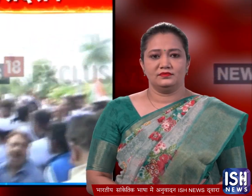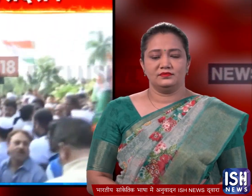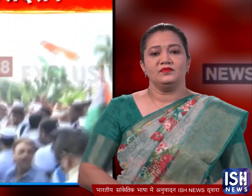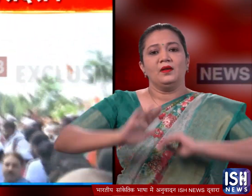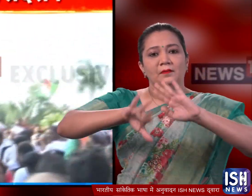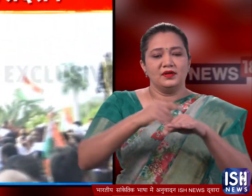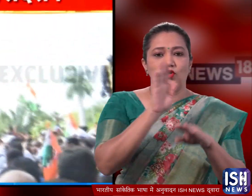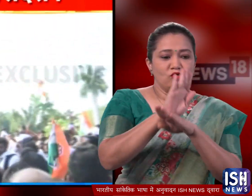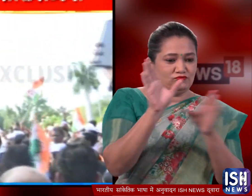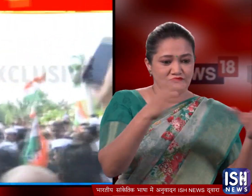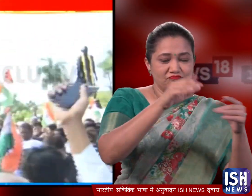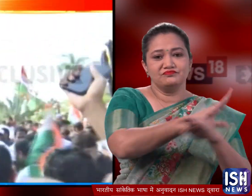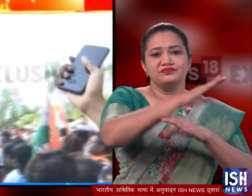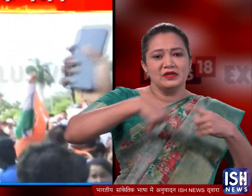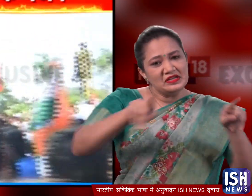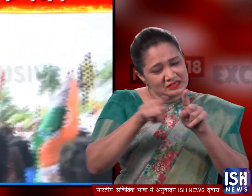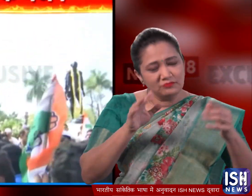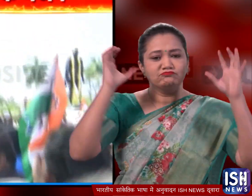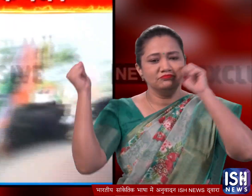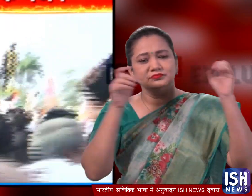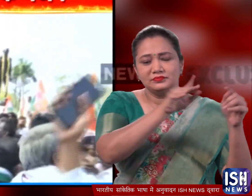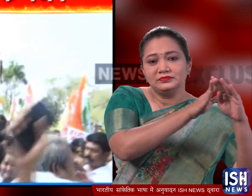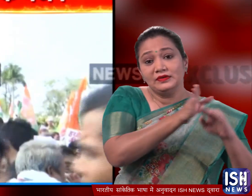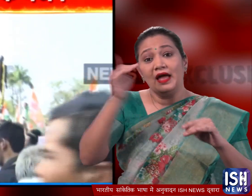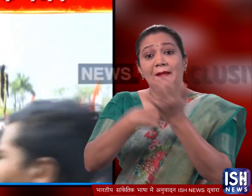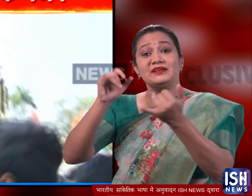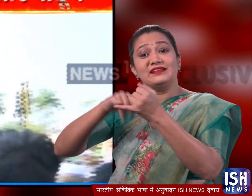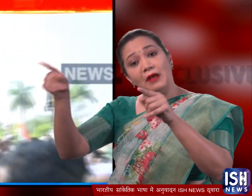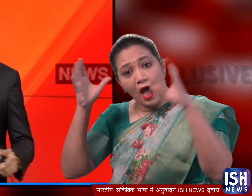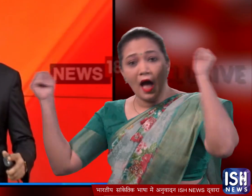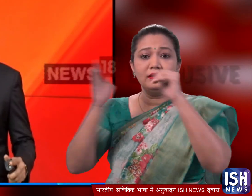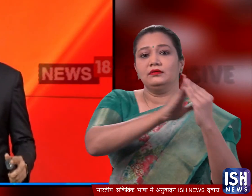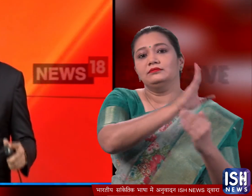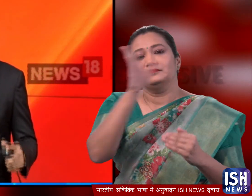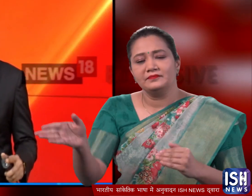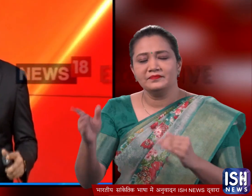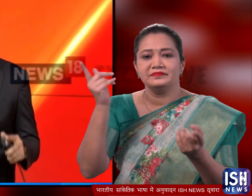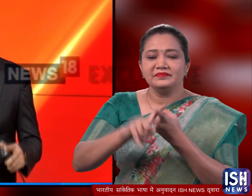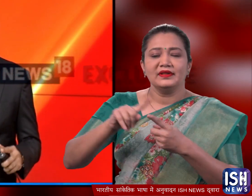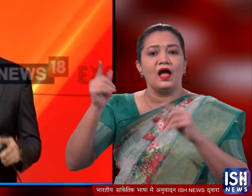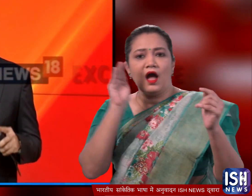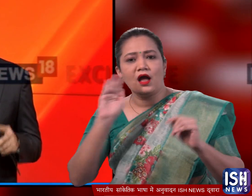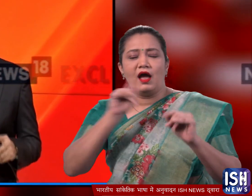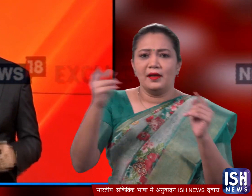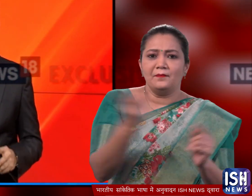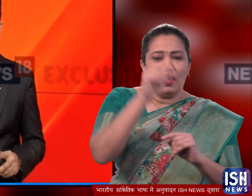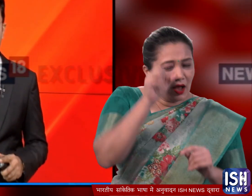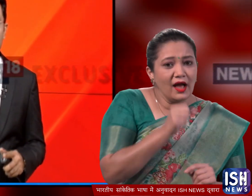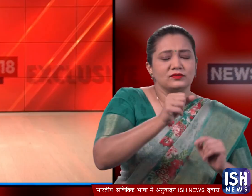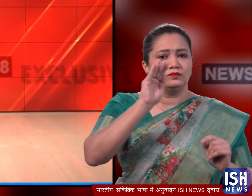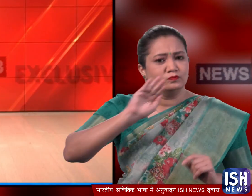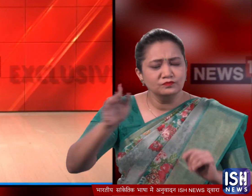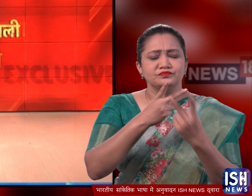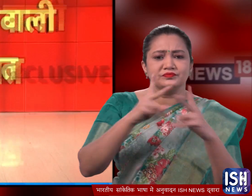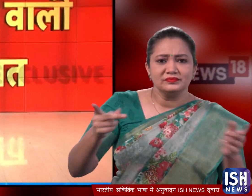इसके बाद कांग्रेस के कार्यकर्ता इसी अंदाज में रामेश्वर शर्मा के घर की तरफ चल पड़े। लेकिन ज़बां पर रामधुन और बापू का प्रिय भजन होने के